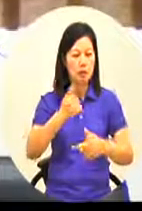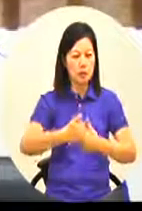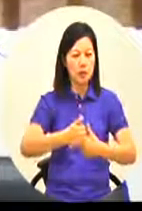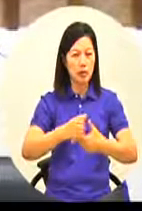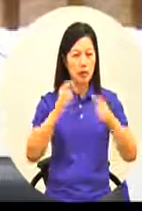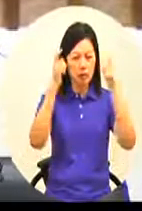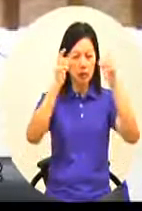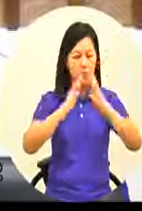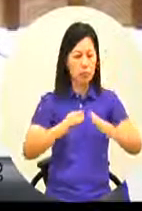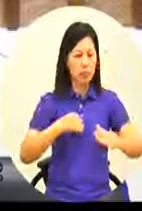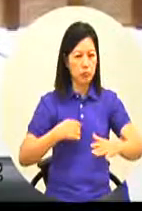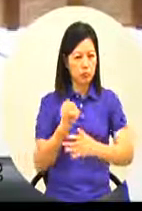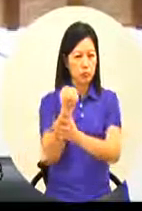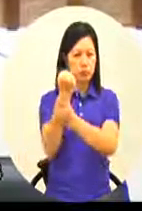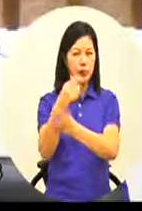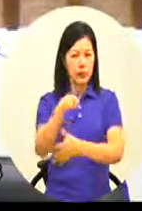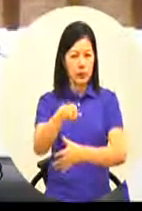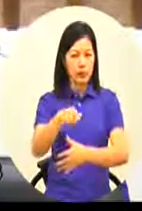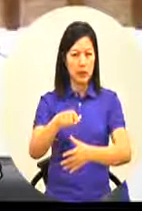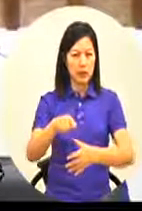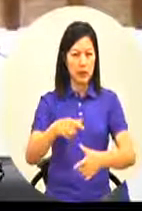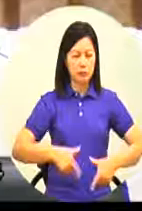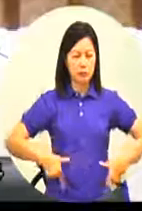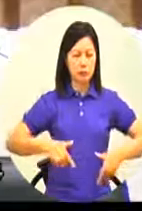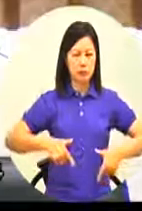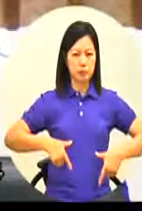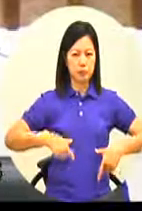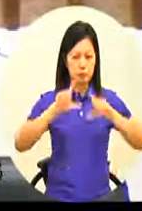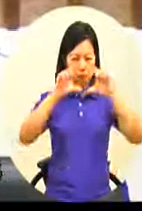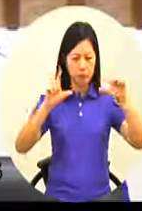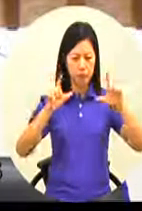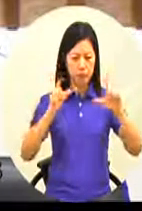持。所以你的魄力，你的气魄，